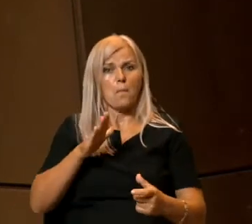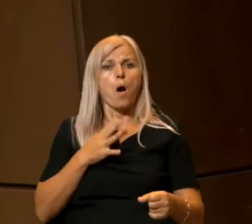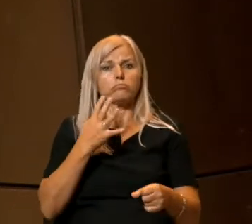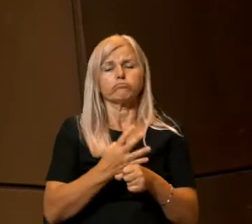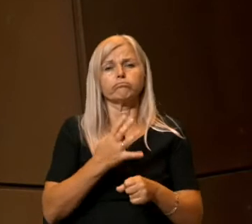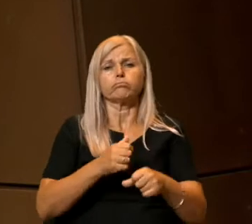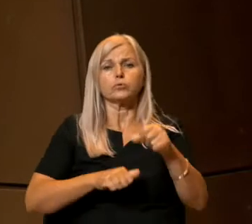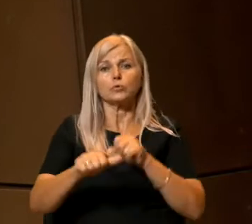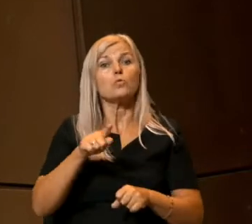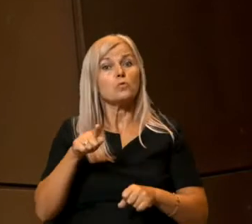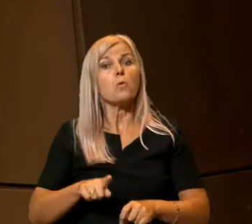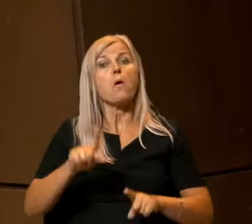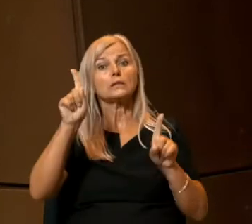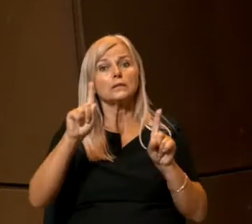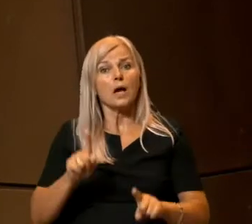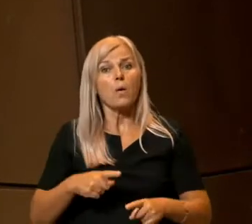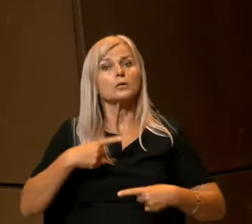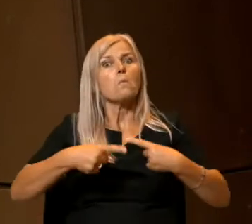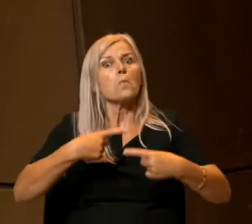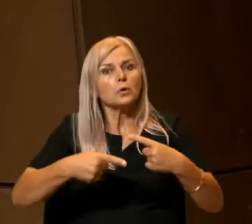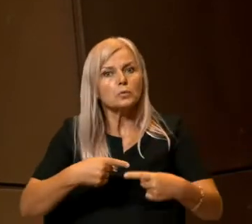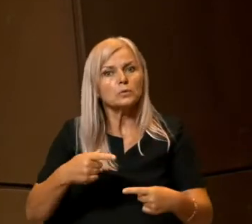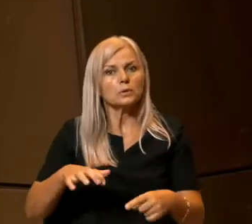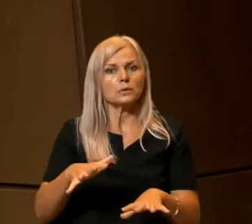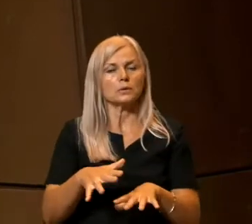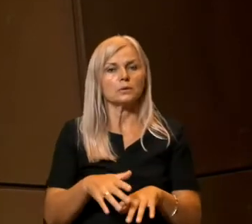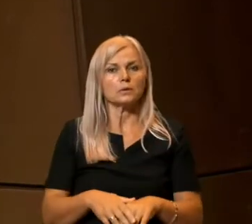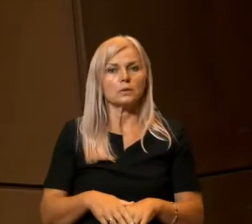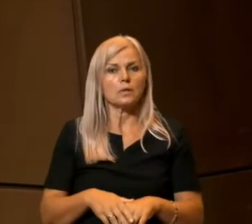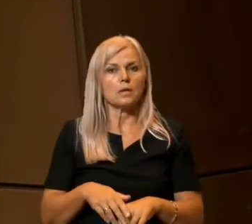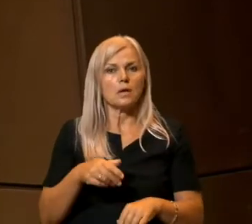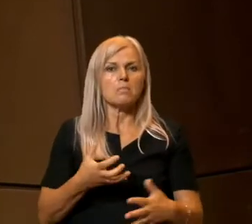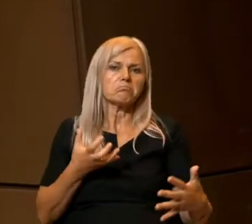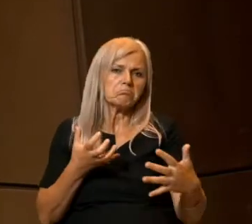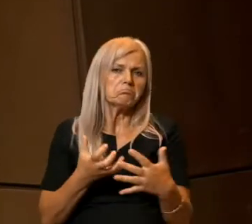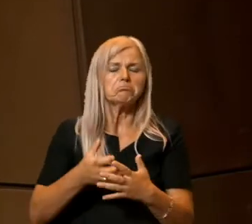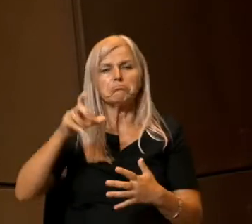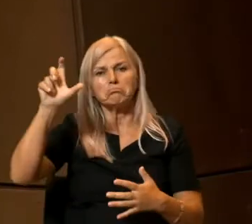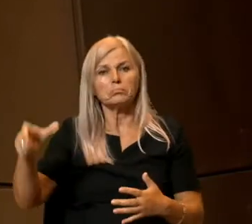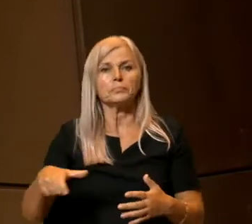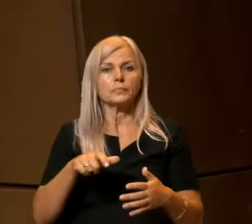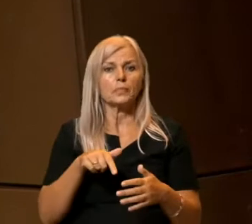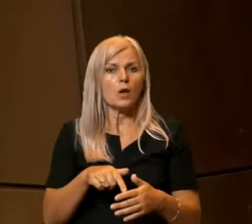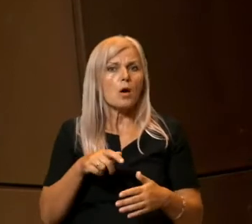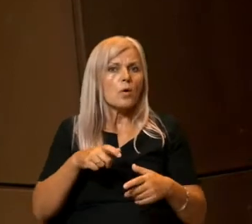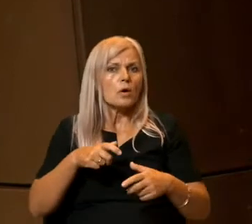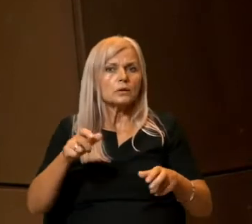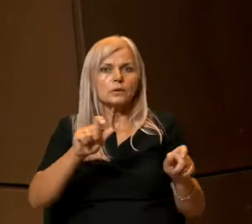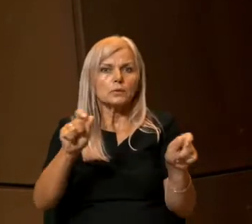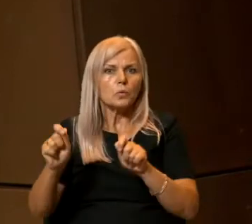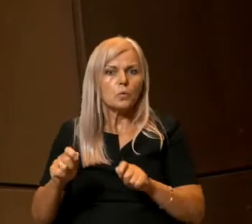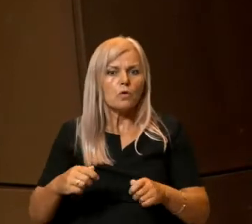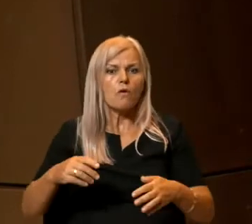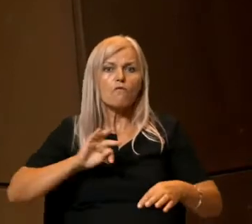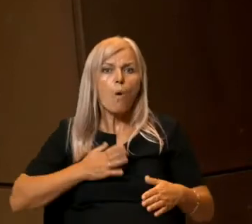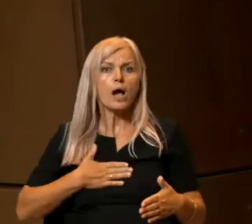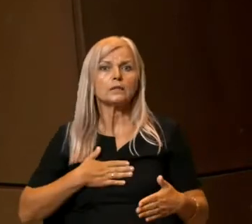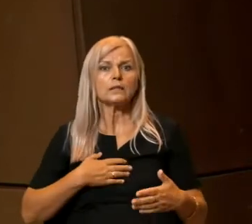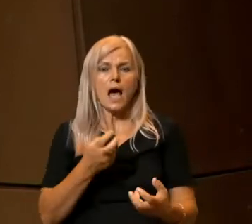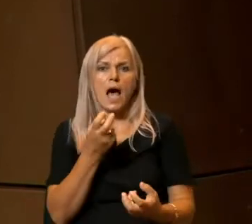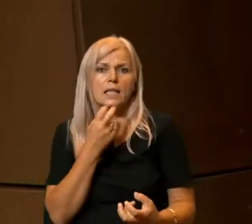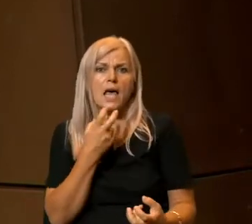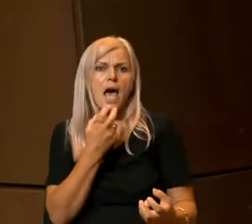w zakładzie produkcyjnym coś nagle wywołało pewien ruch, stworzyło swoją własną energię. Nikt